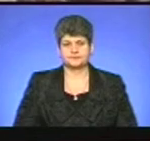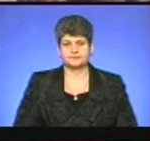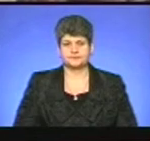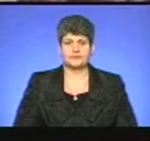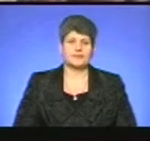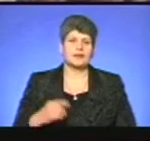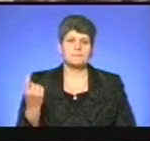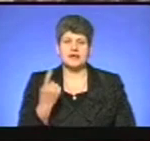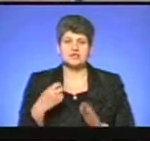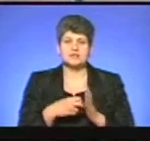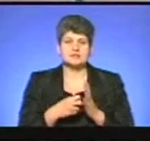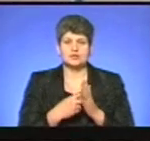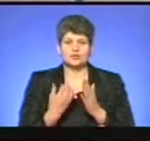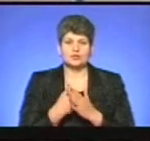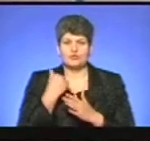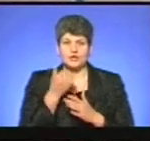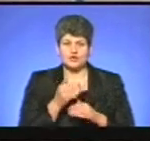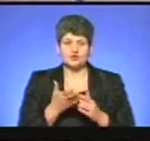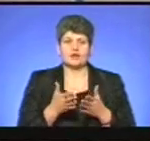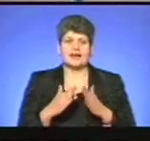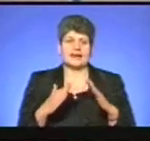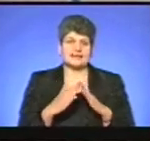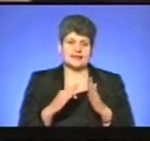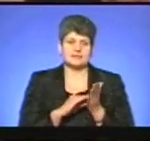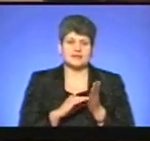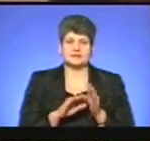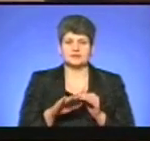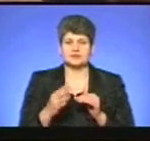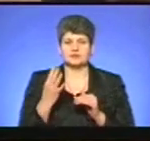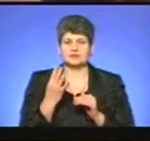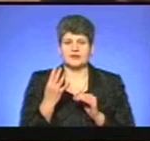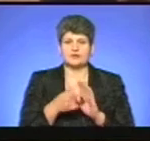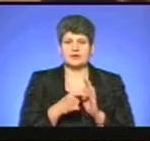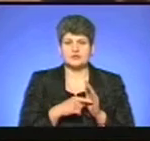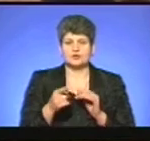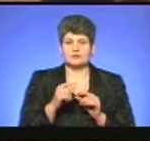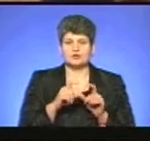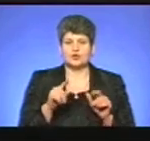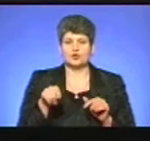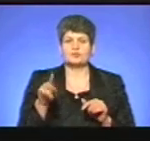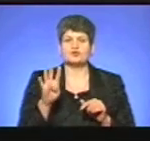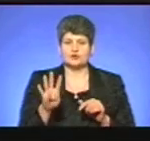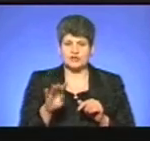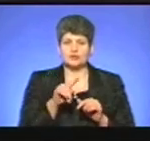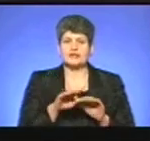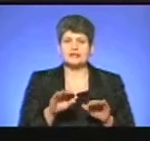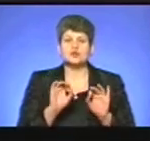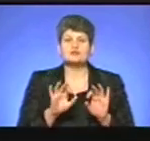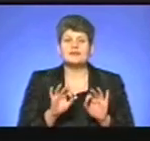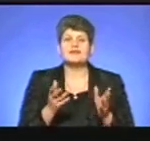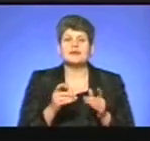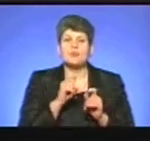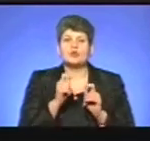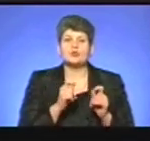Перші листи до новорічної резиденції написали 30 учнів 4 класу Тернопільської школи номер 4. У них діти розповідають, які